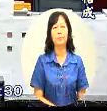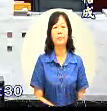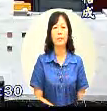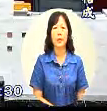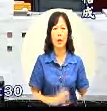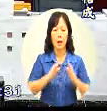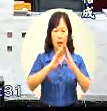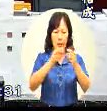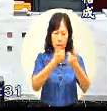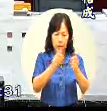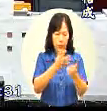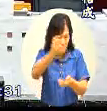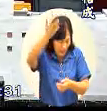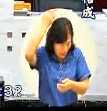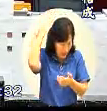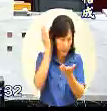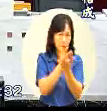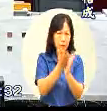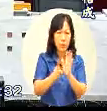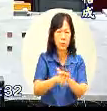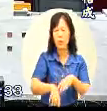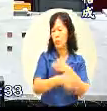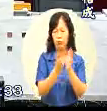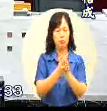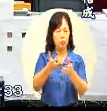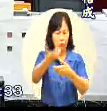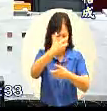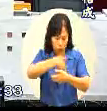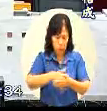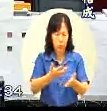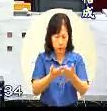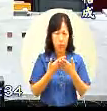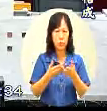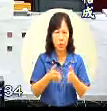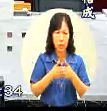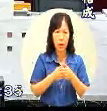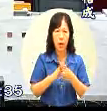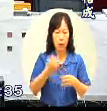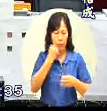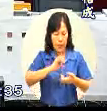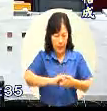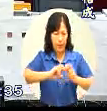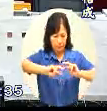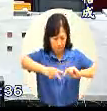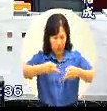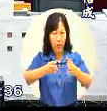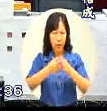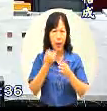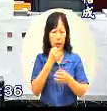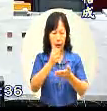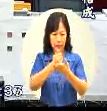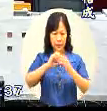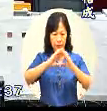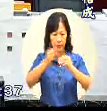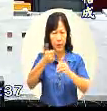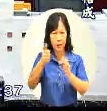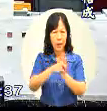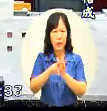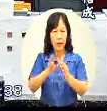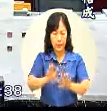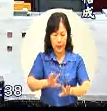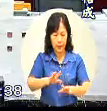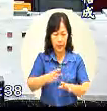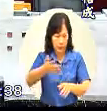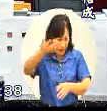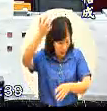议会过去的种种我们要盖瓜承受，但是我们绝对要改革。请萧议员相信这一届的议员会跟过